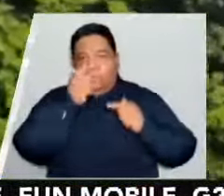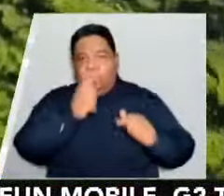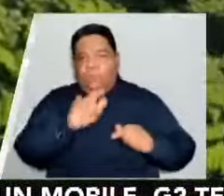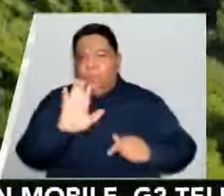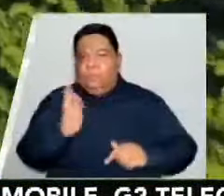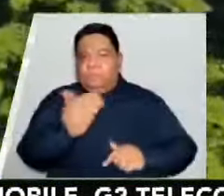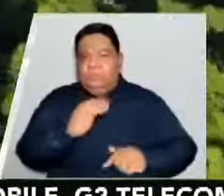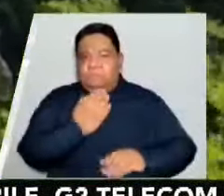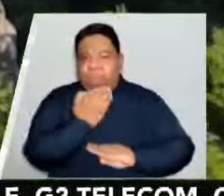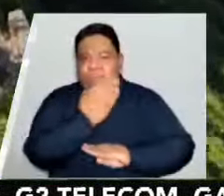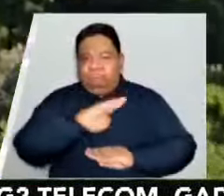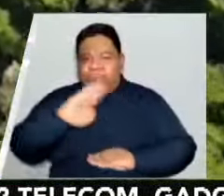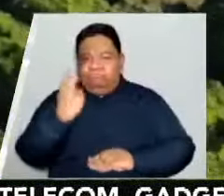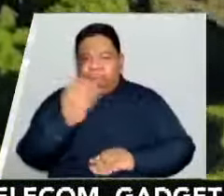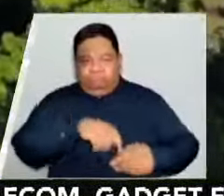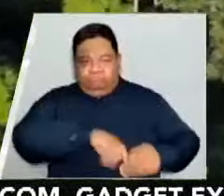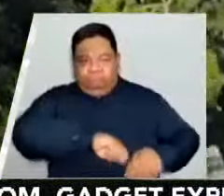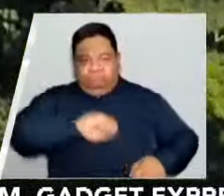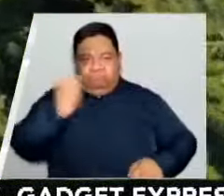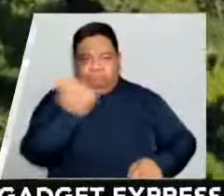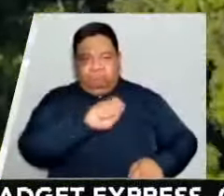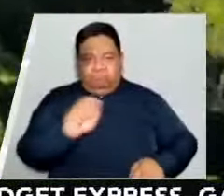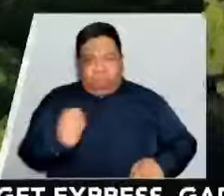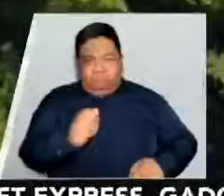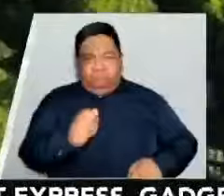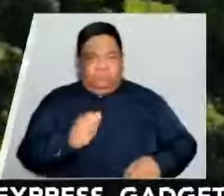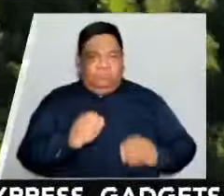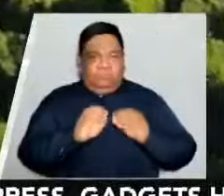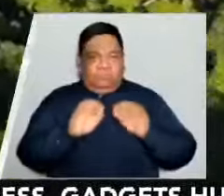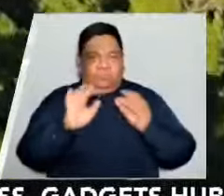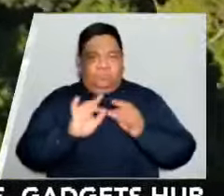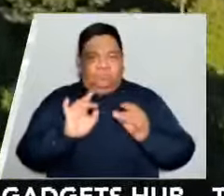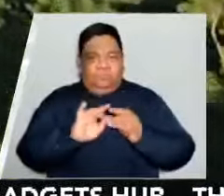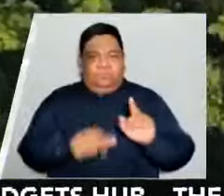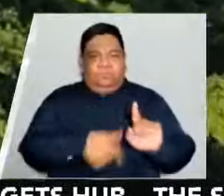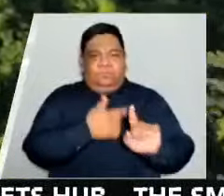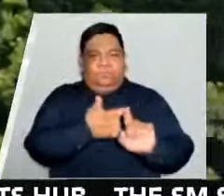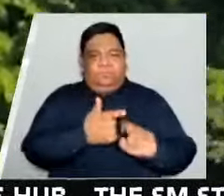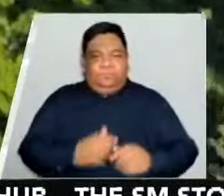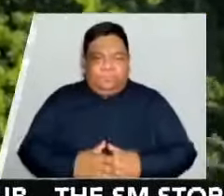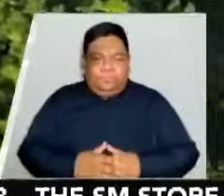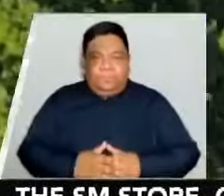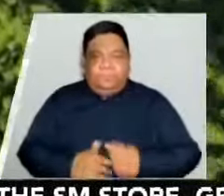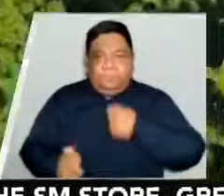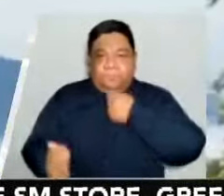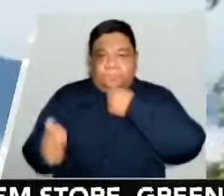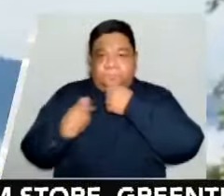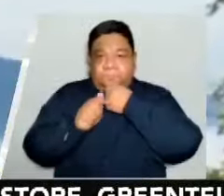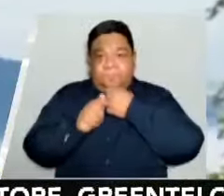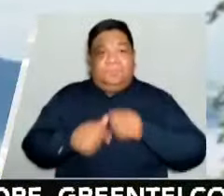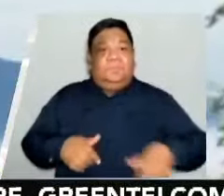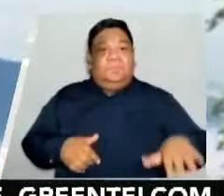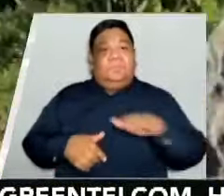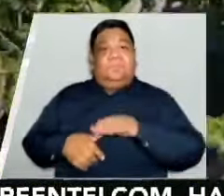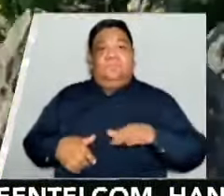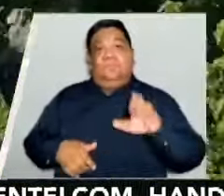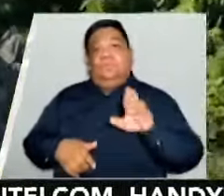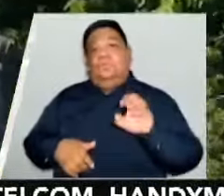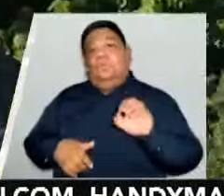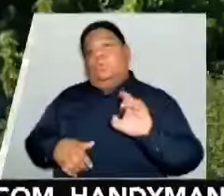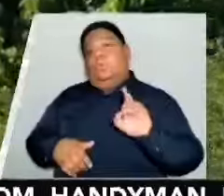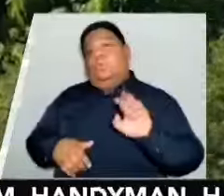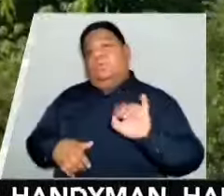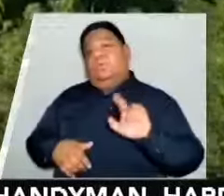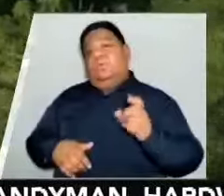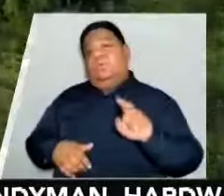Sa liblib na barangay ng Rodriguez Rizal, may nakakubling kakaibang rock formation. Hugis patalim at tila